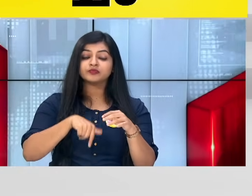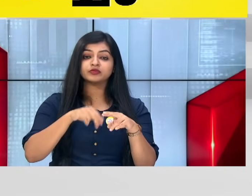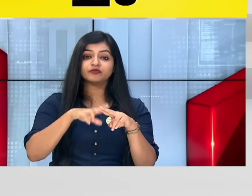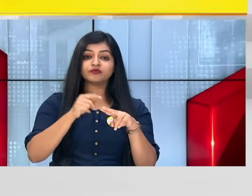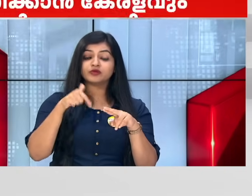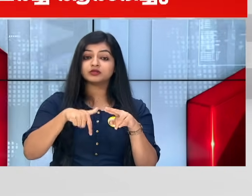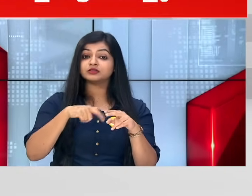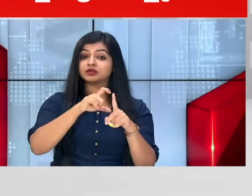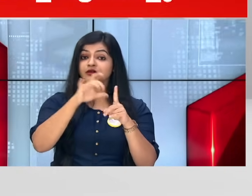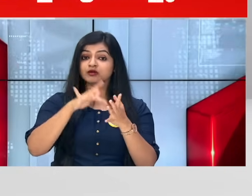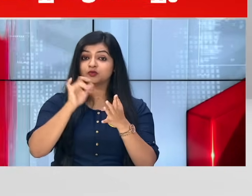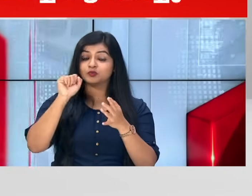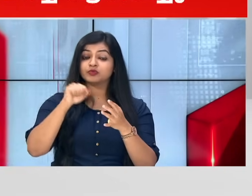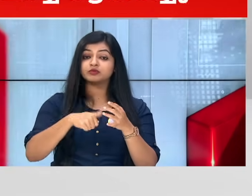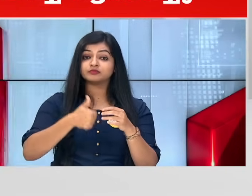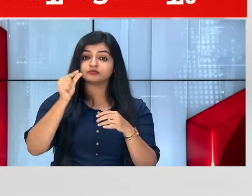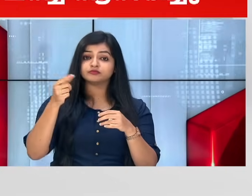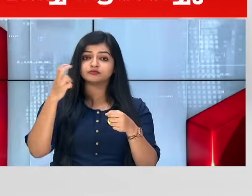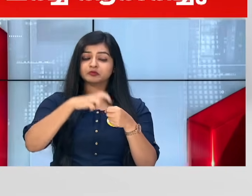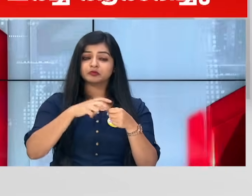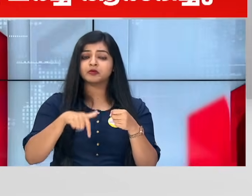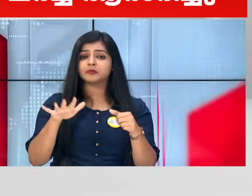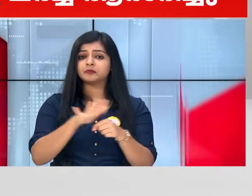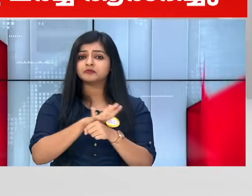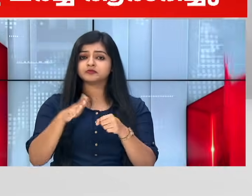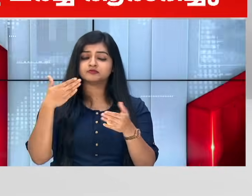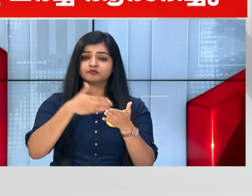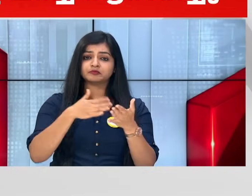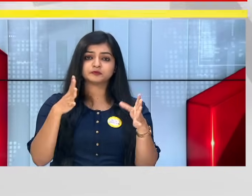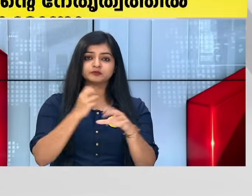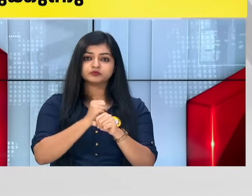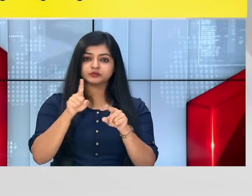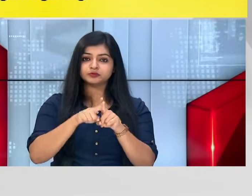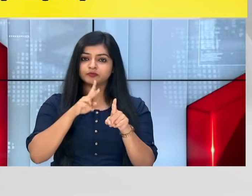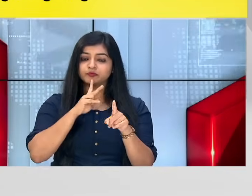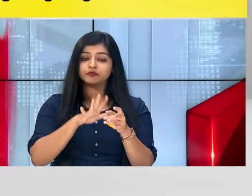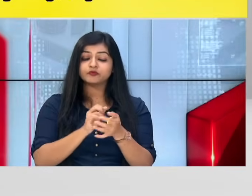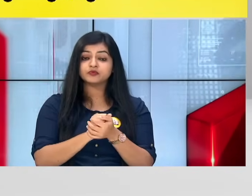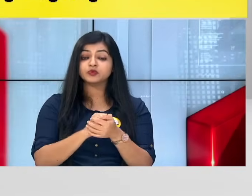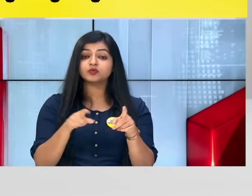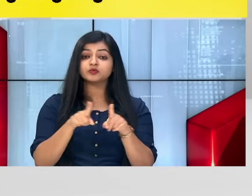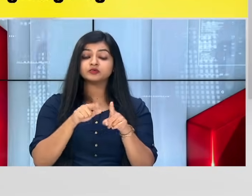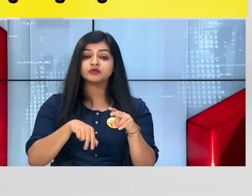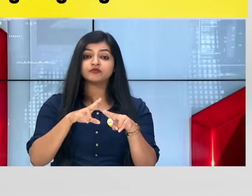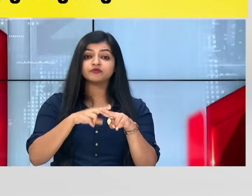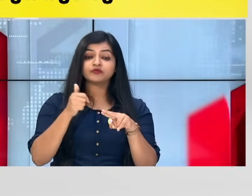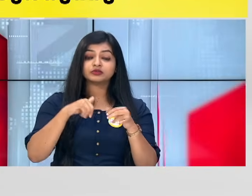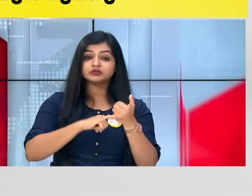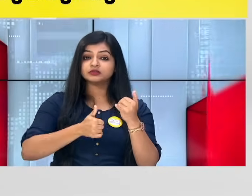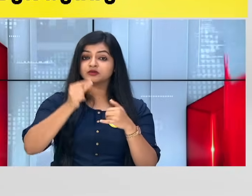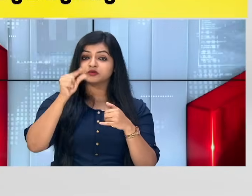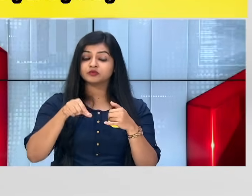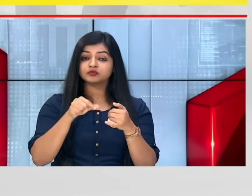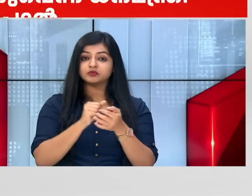ചർച്ചയിൽ പങ്കെടുക്കുന്നില്ല. ചില ഔദ്യോഗിക തിരക്കുകൾ ചൂണ്ടിക്കാട്ടിയാണ് ചർച്ചയിൽ പങ്കെടുക്കാത്തത്. കൂടാതെ ധനകാര്യ സെക്രട്ടറി ഉൾപ്പെടെയുള്ള